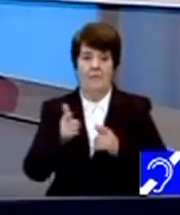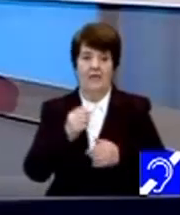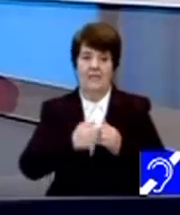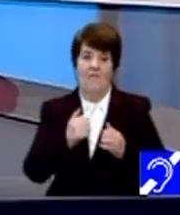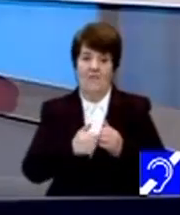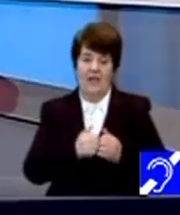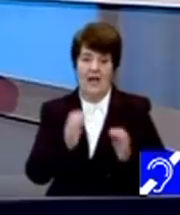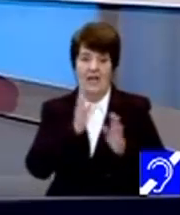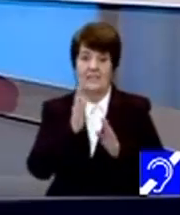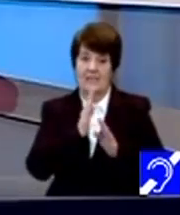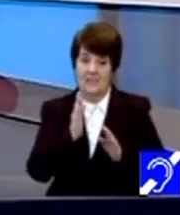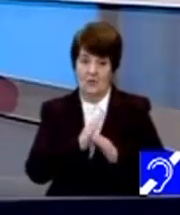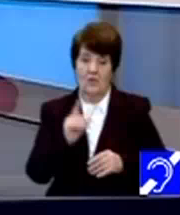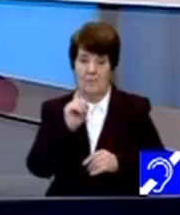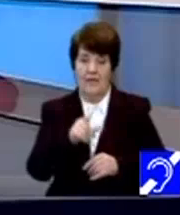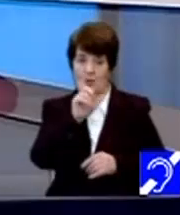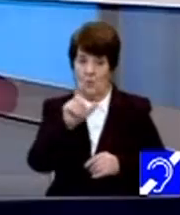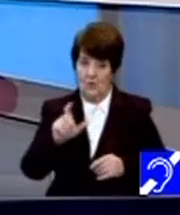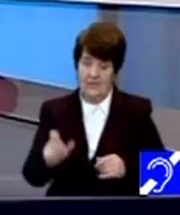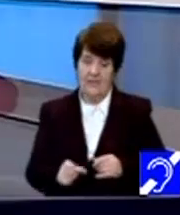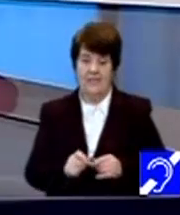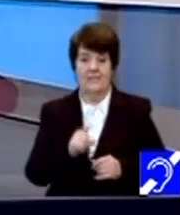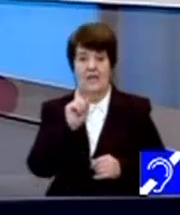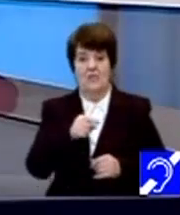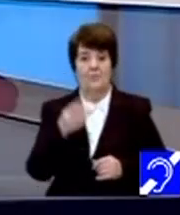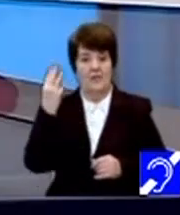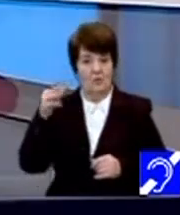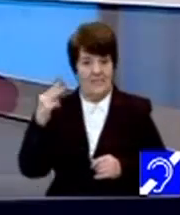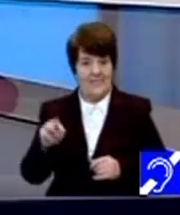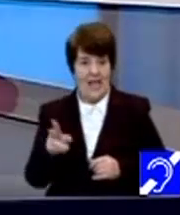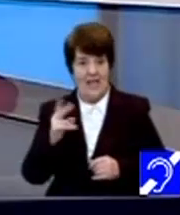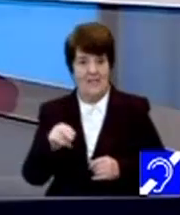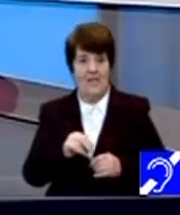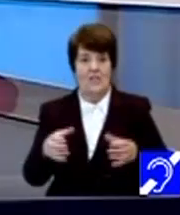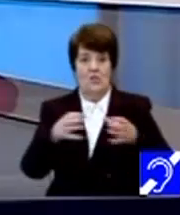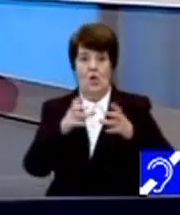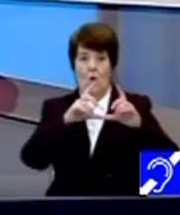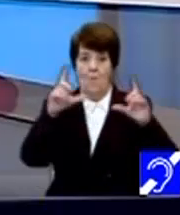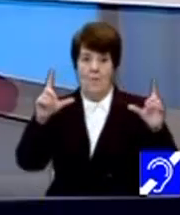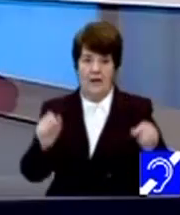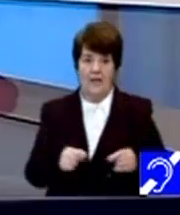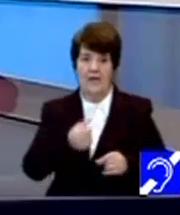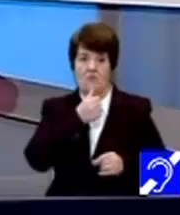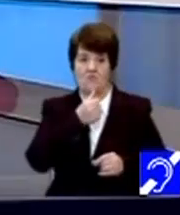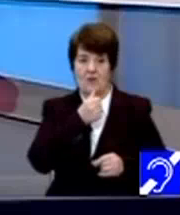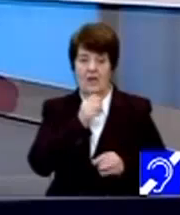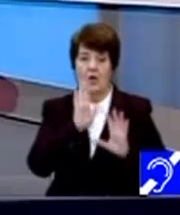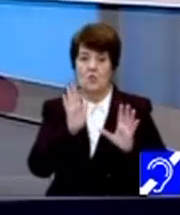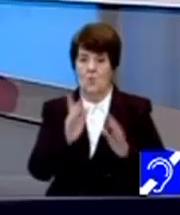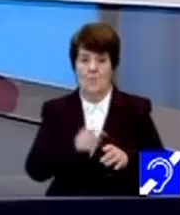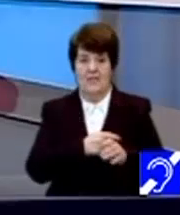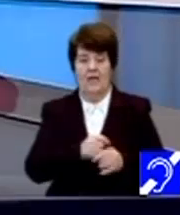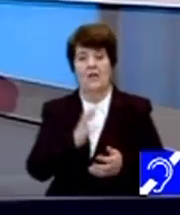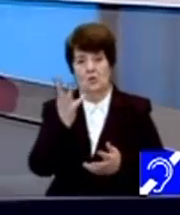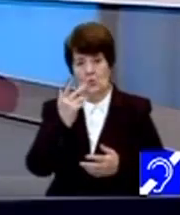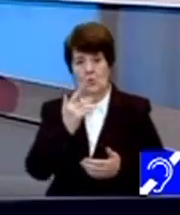de modă se pregătesc în fiecare sezon ținute inedite pentru clienți și designerii hainelor pentru animale de companie, încearcă să diversifice nu